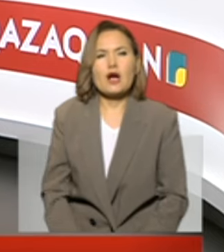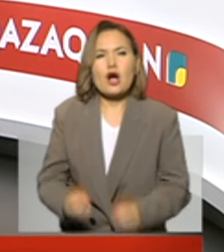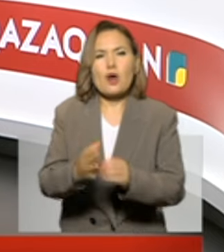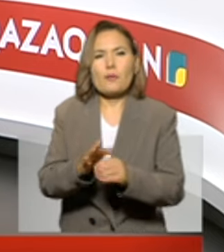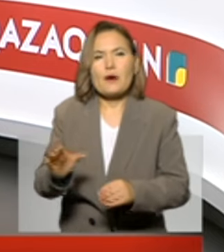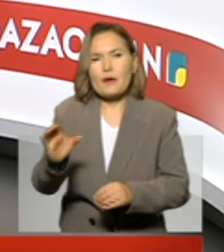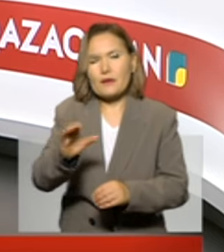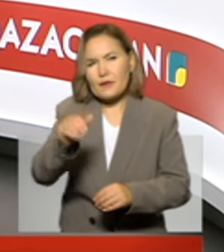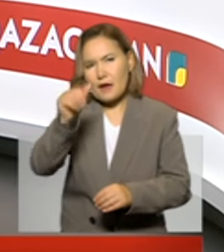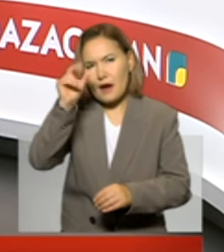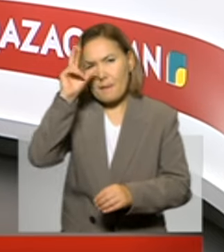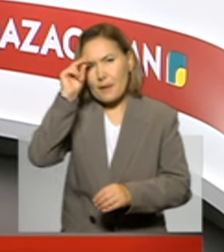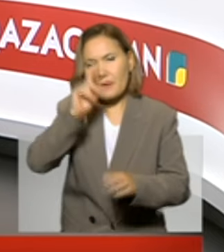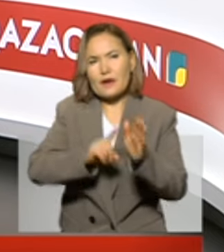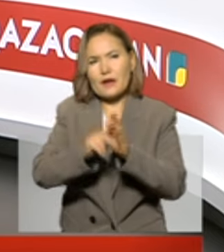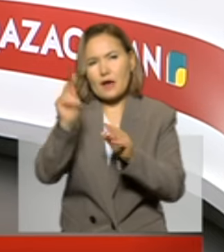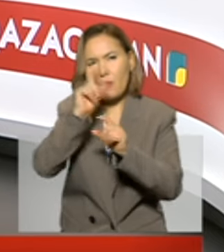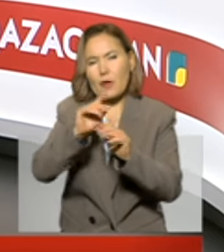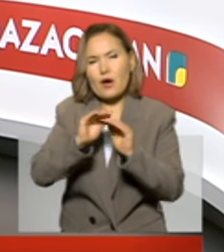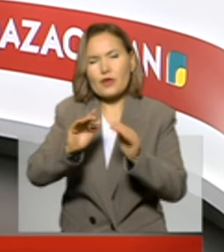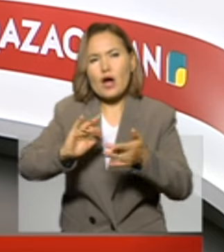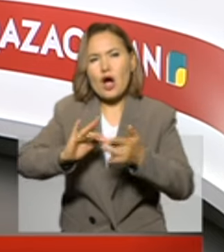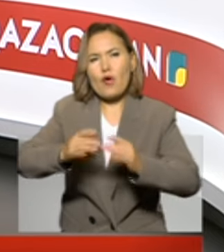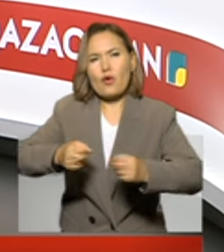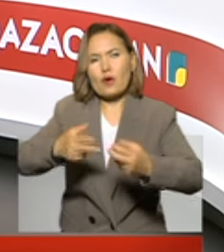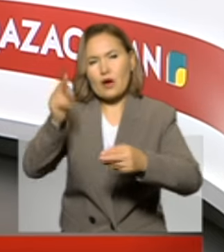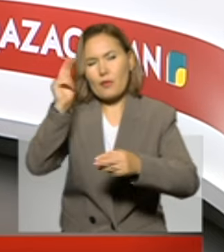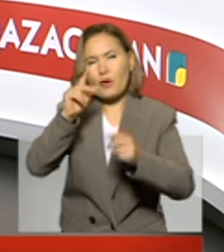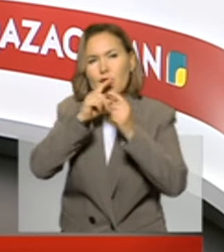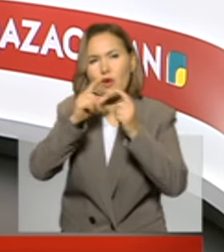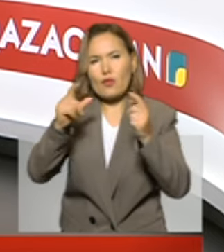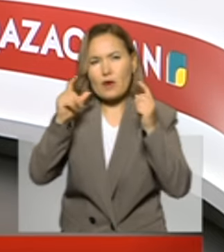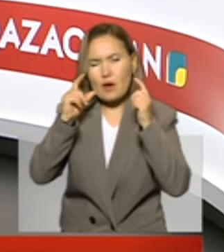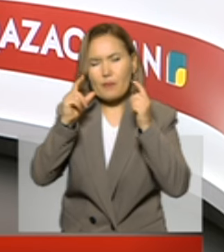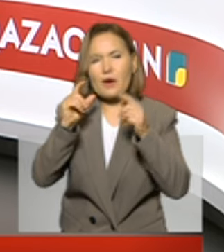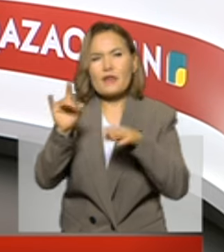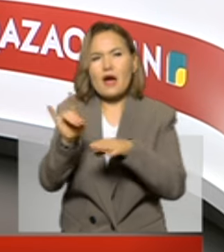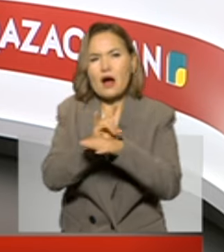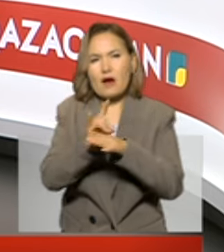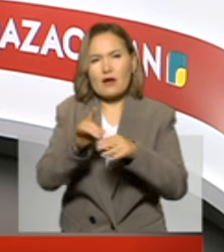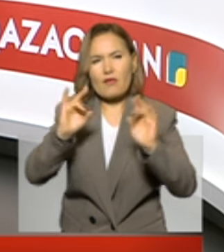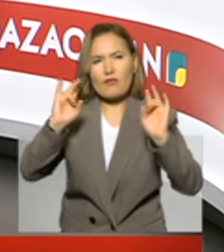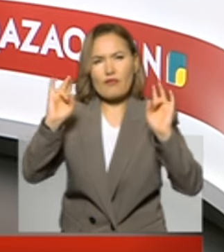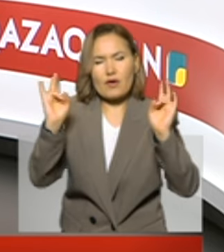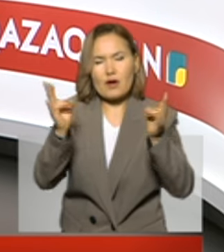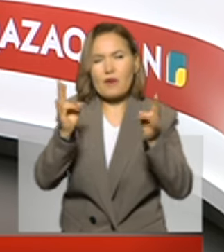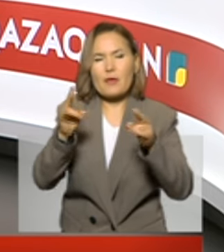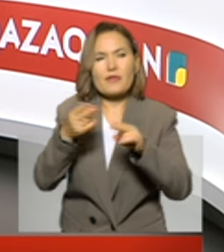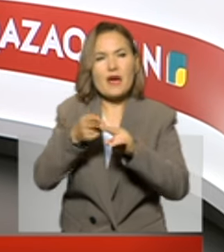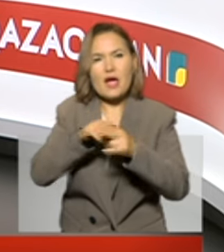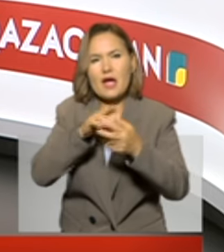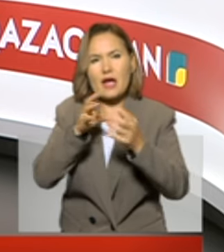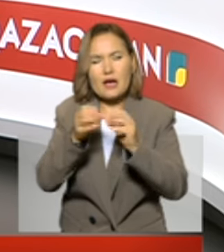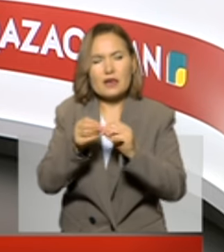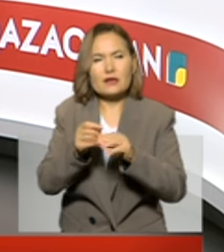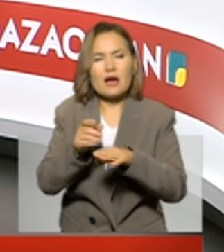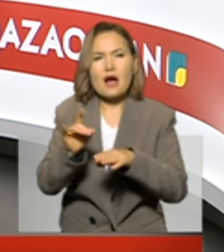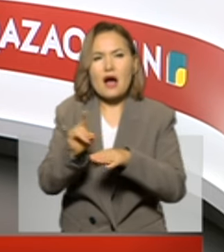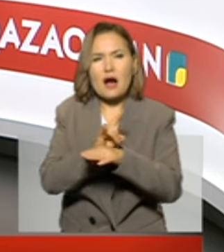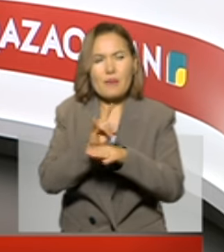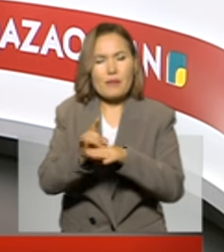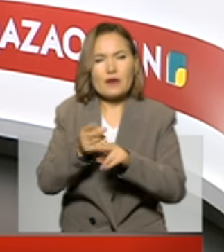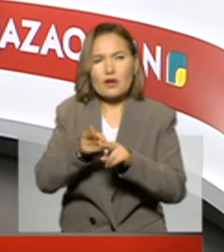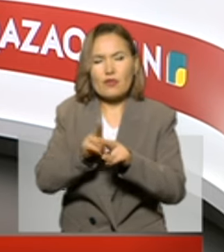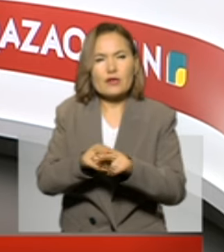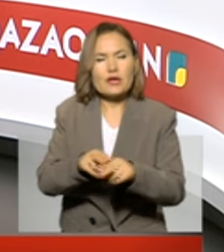15 қыркүйектен бастап мектеп оқушылары онлайн оқып бетперде тағат деген ақпар жалған. Бұл мәліметтің шындыққа